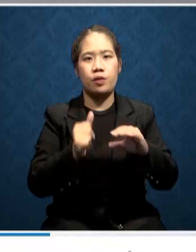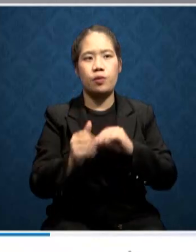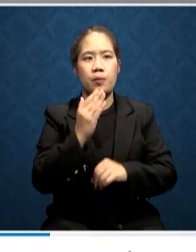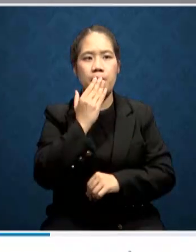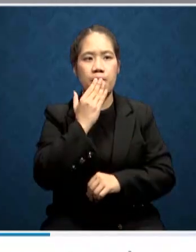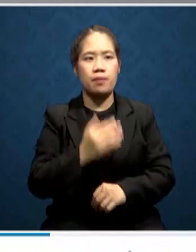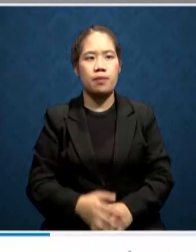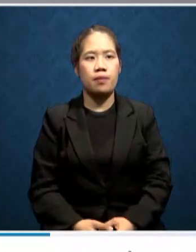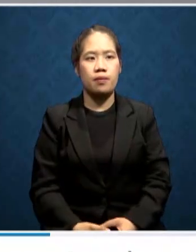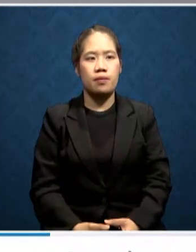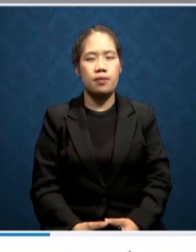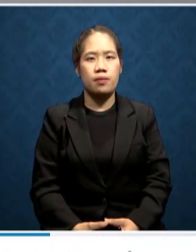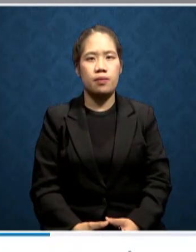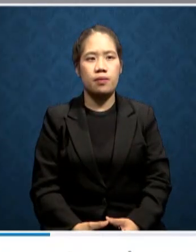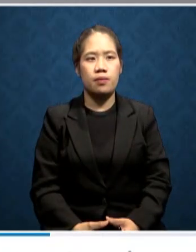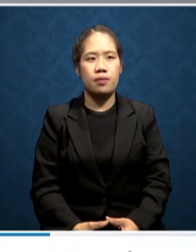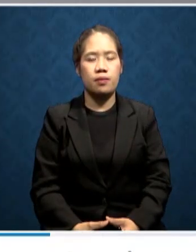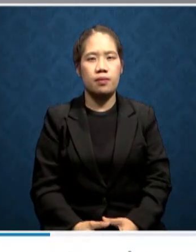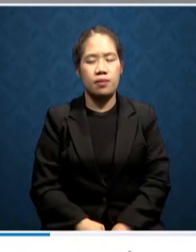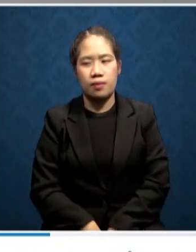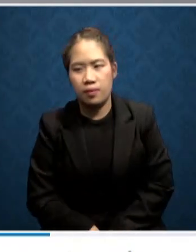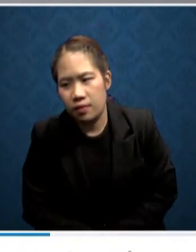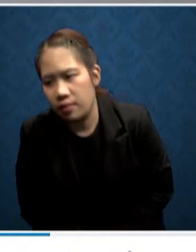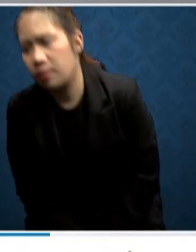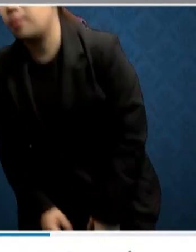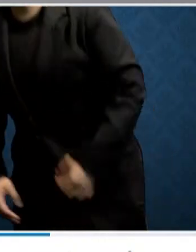กเสียงครับ